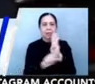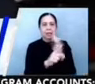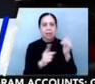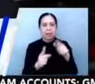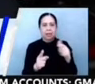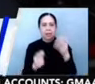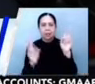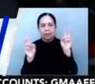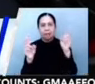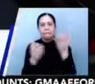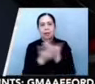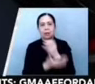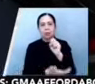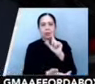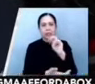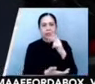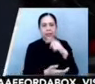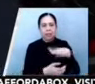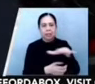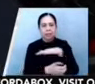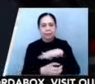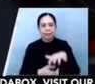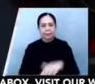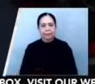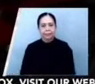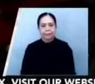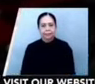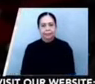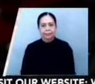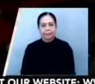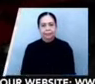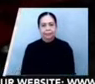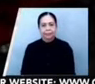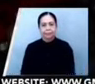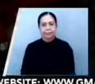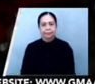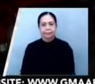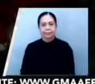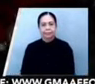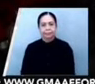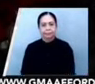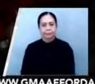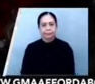Ito ang unang balita, Bea Pinlac para sa GMA Integrated News.